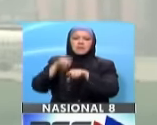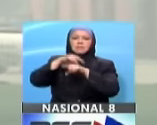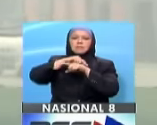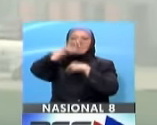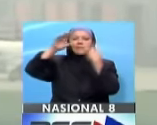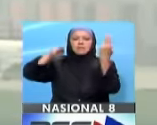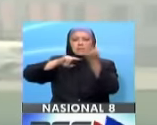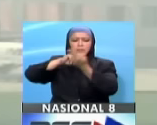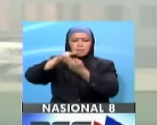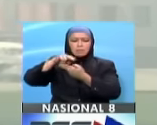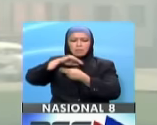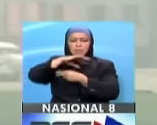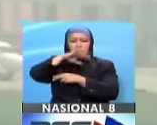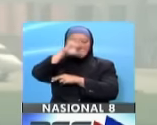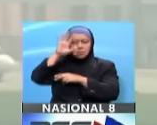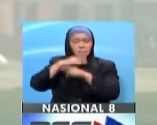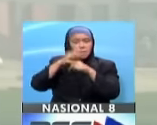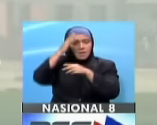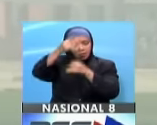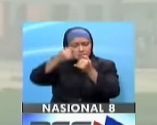berakhir penghujung bulan ini.